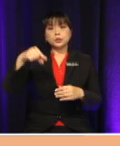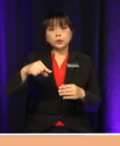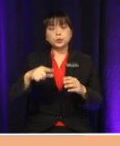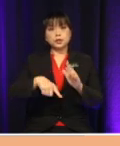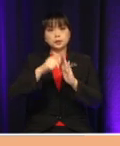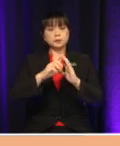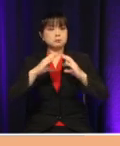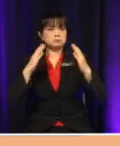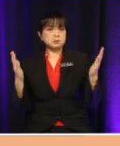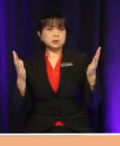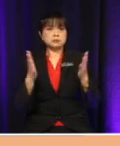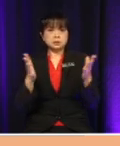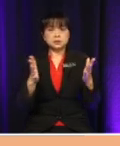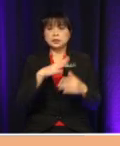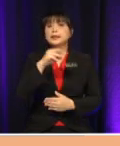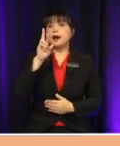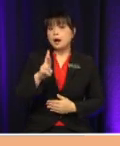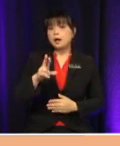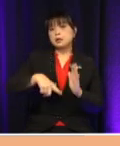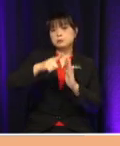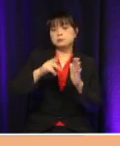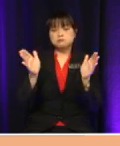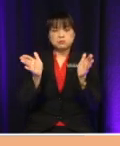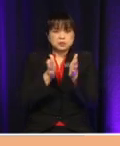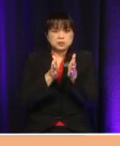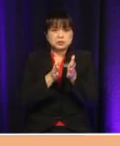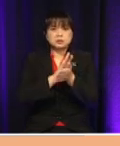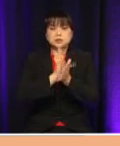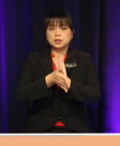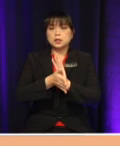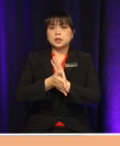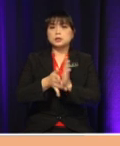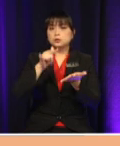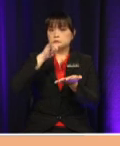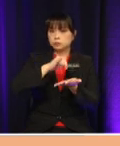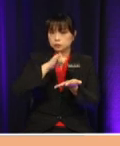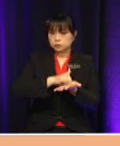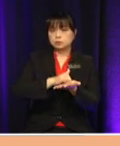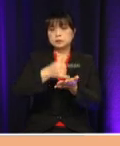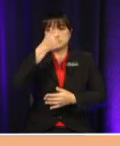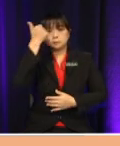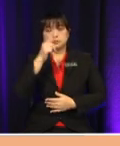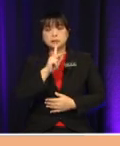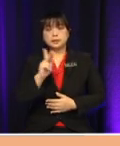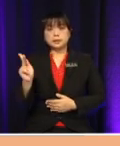kumpulannya Ar adalah lebih kecil kumpulannya So itu yang menyebabkan Q berfungsi